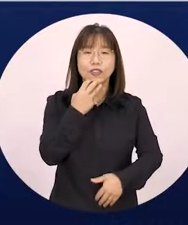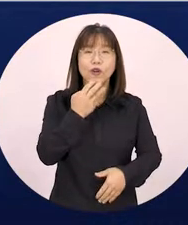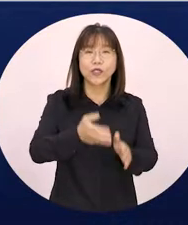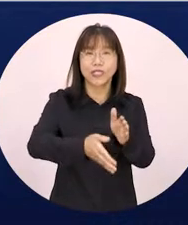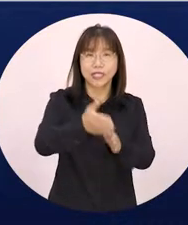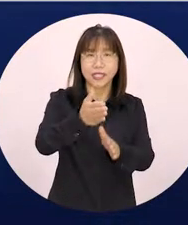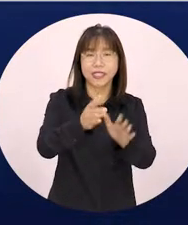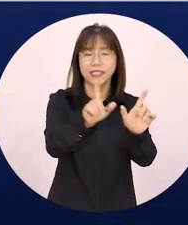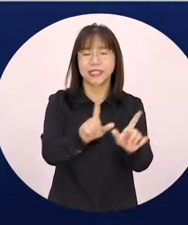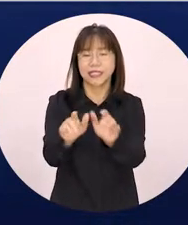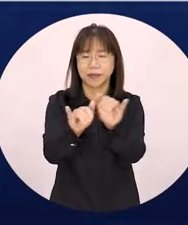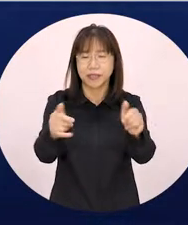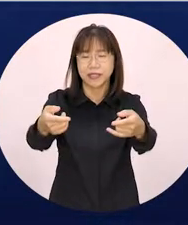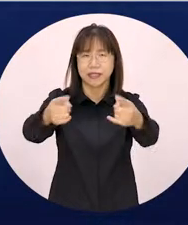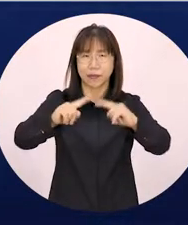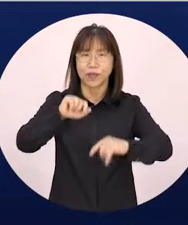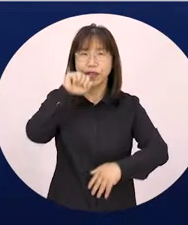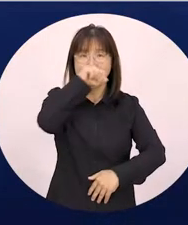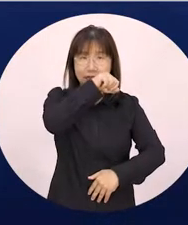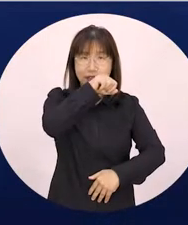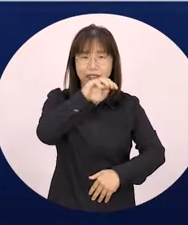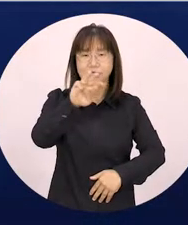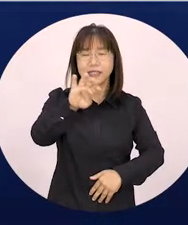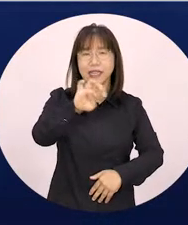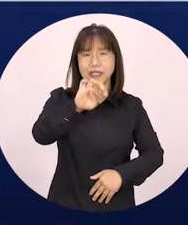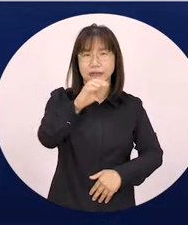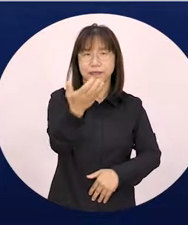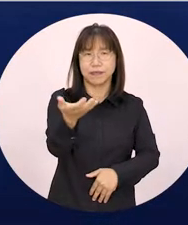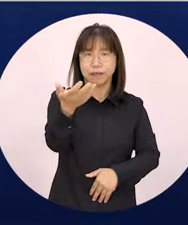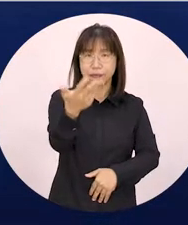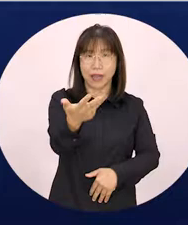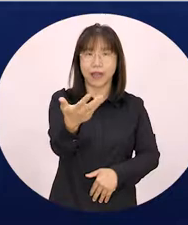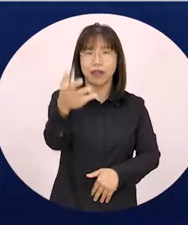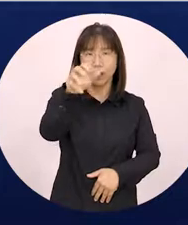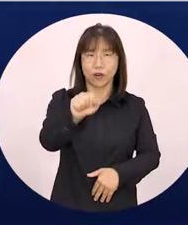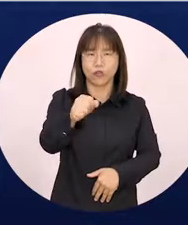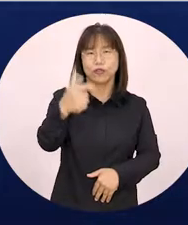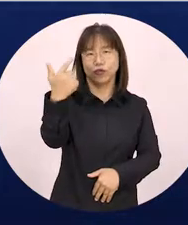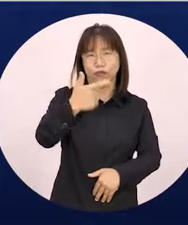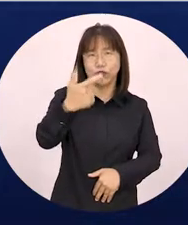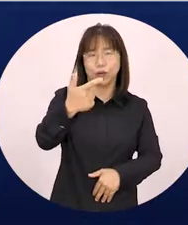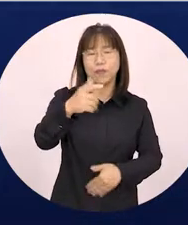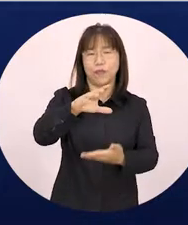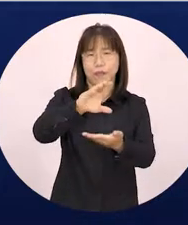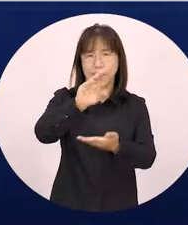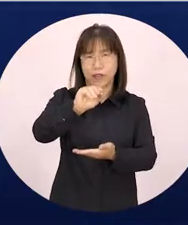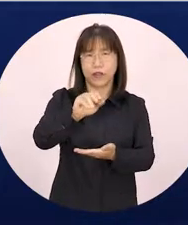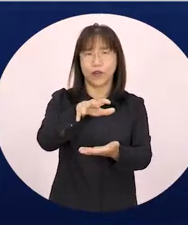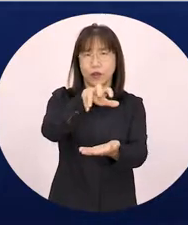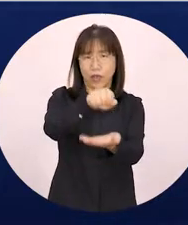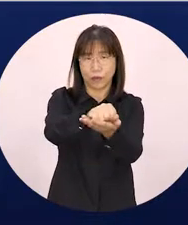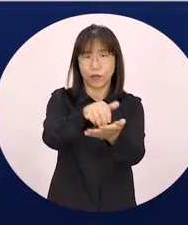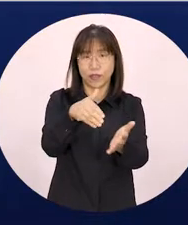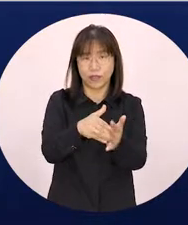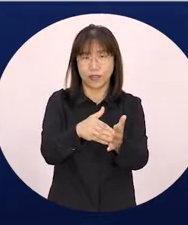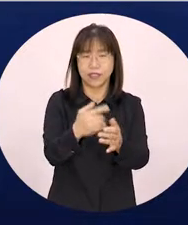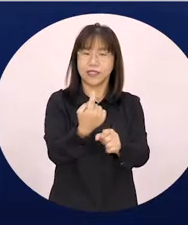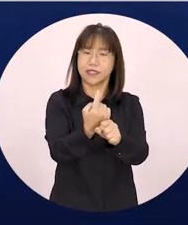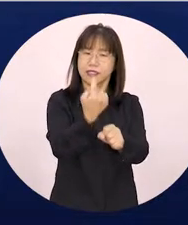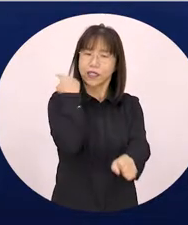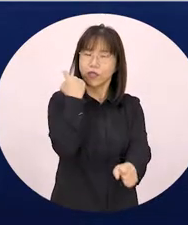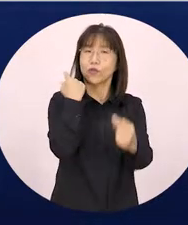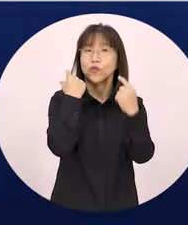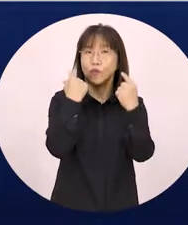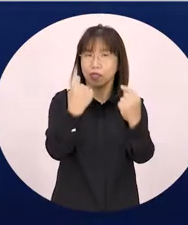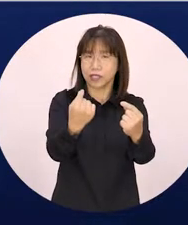강서구가 서울시 시민참여 예산으로 48억 2,600만 원을 내년도 예산으로 확보했습니다. 이는